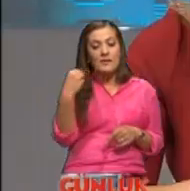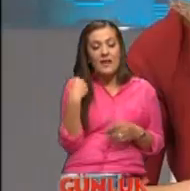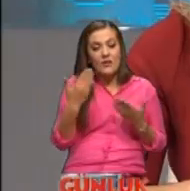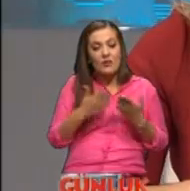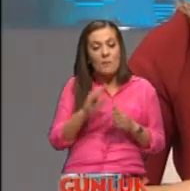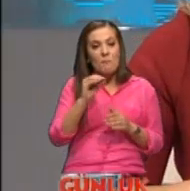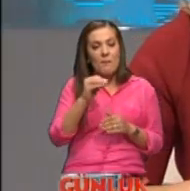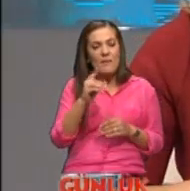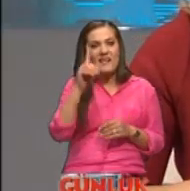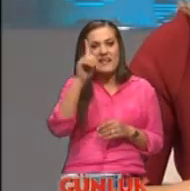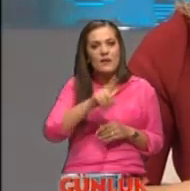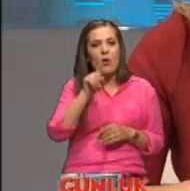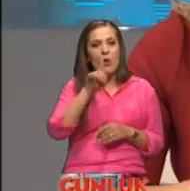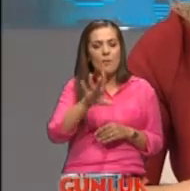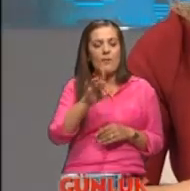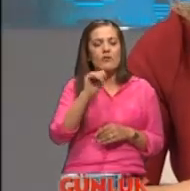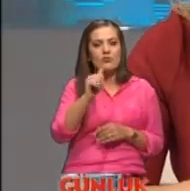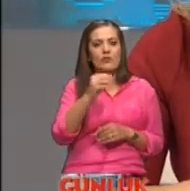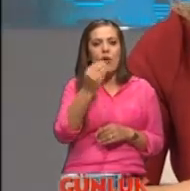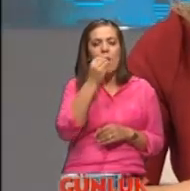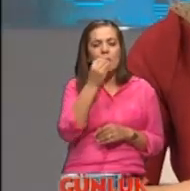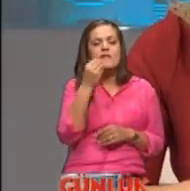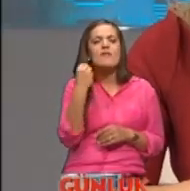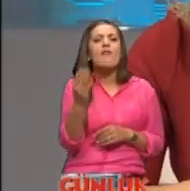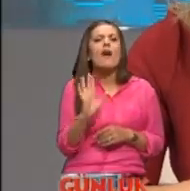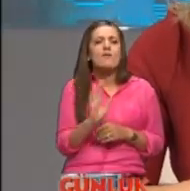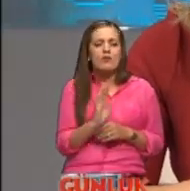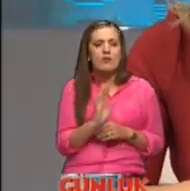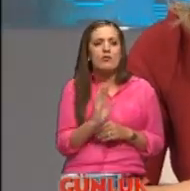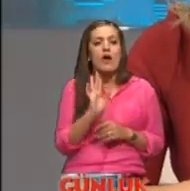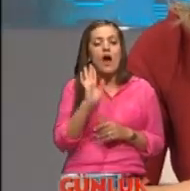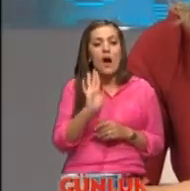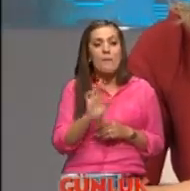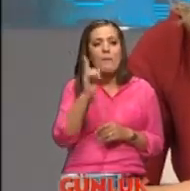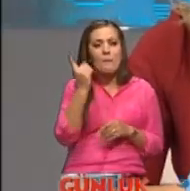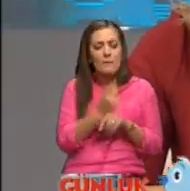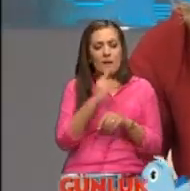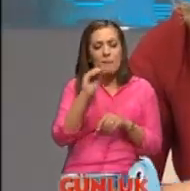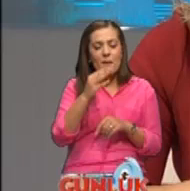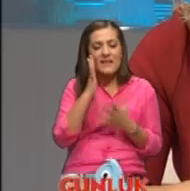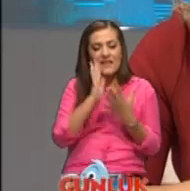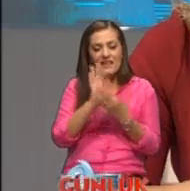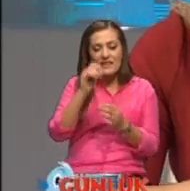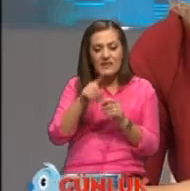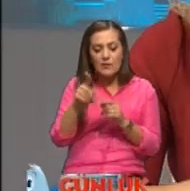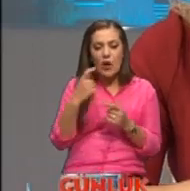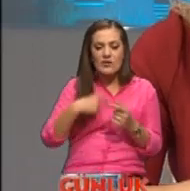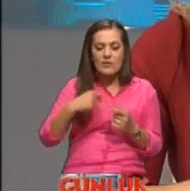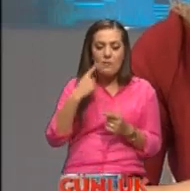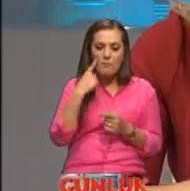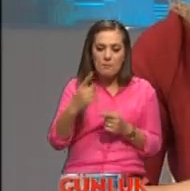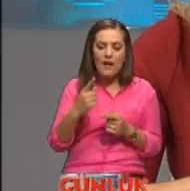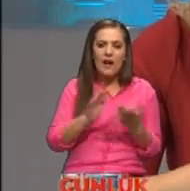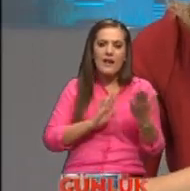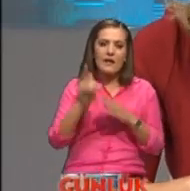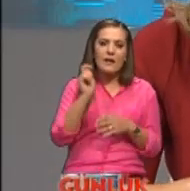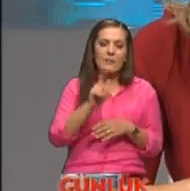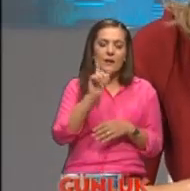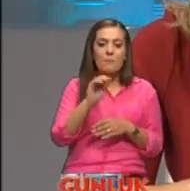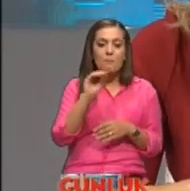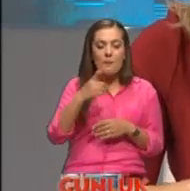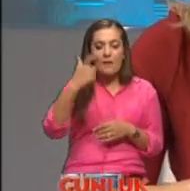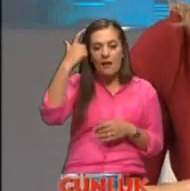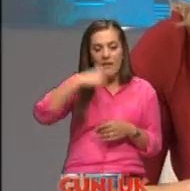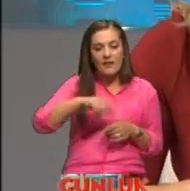doğan bebeklerde ilk 15 gün emzik önermiyoruz. Ama bir de bebeğin kişisel özelliğine bakarak hareket etmek lazım.